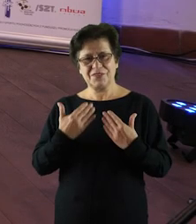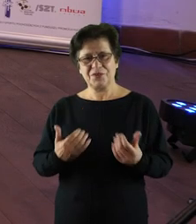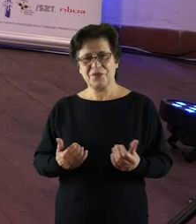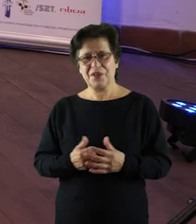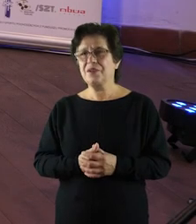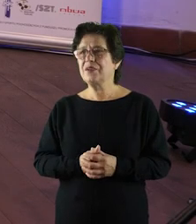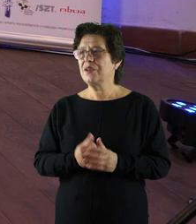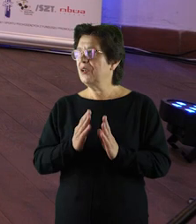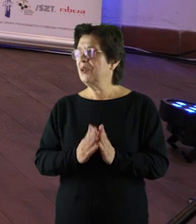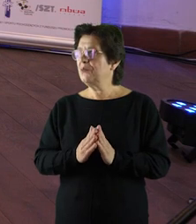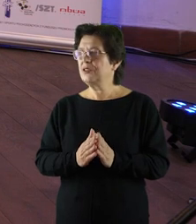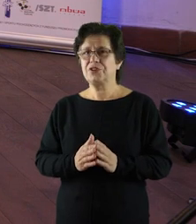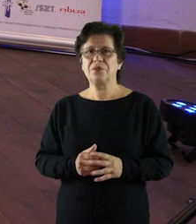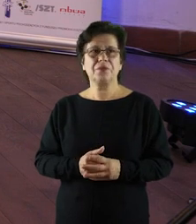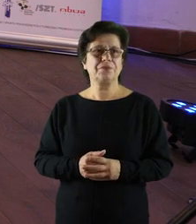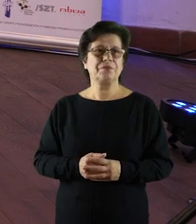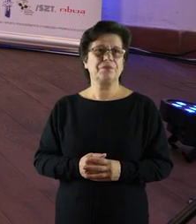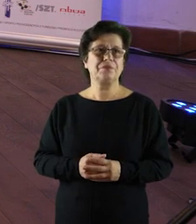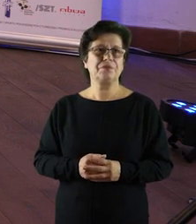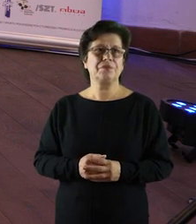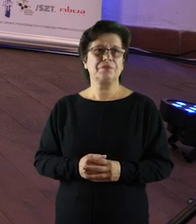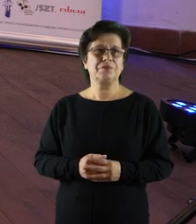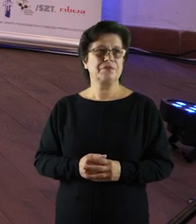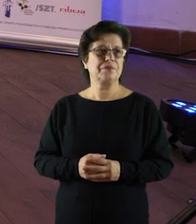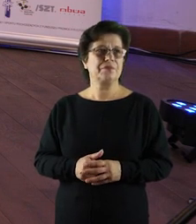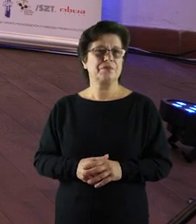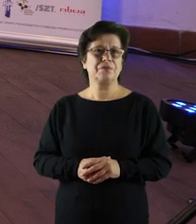i prosimy tamtą stronę.